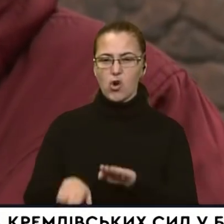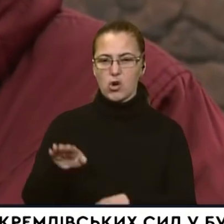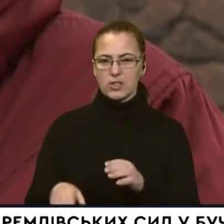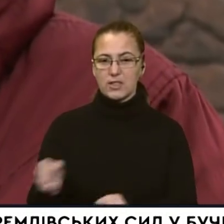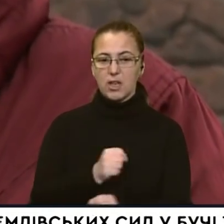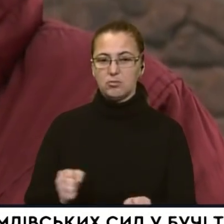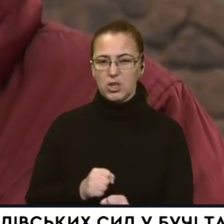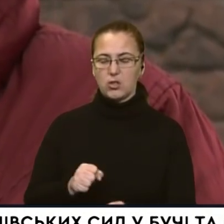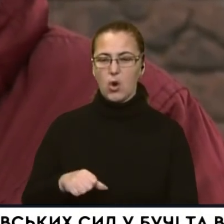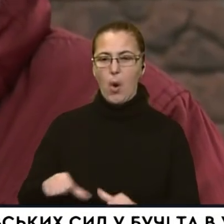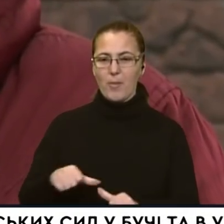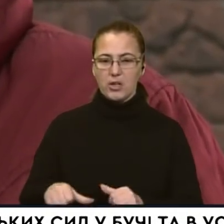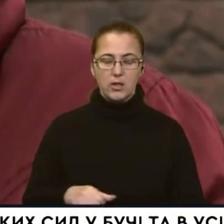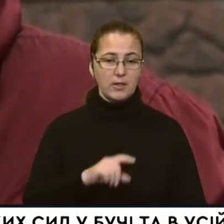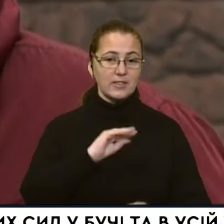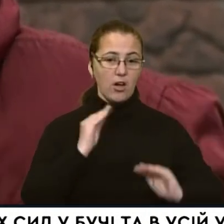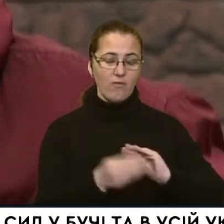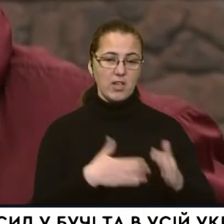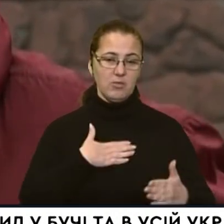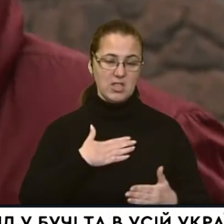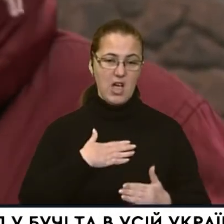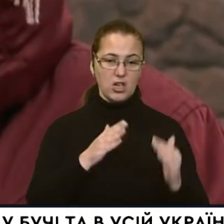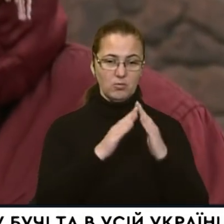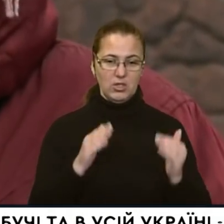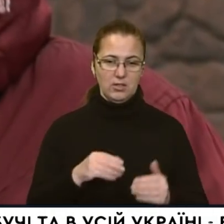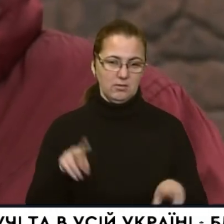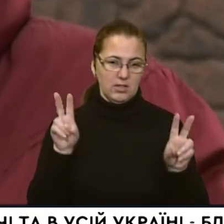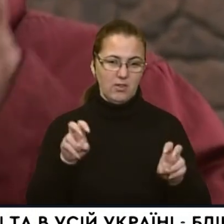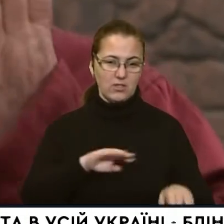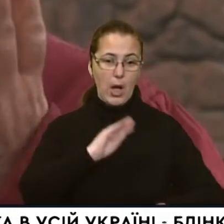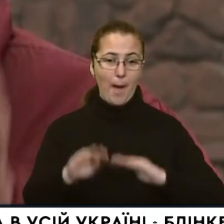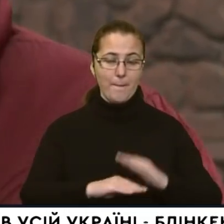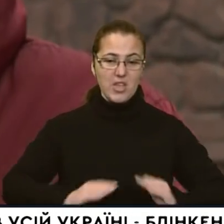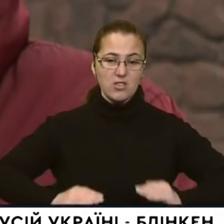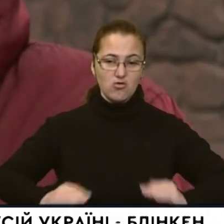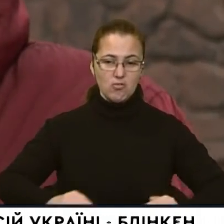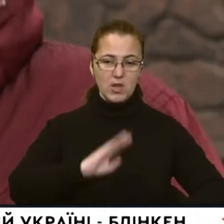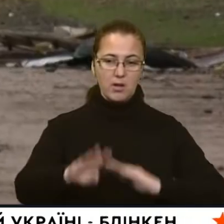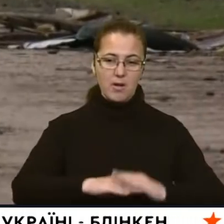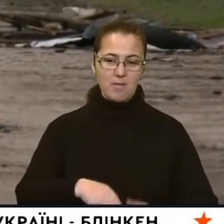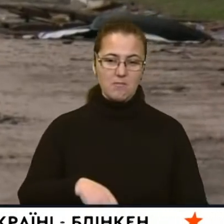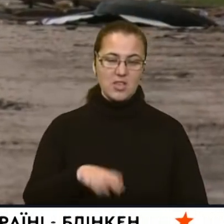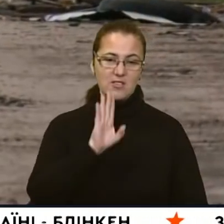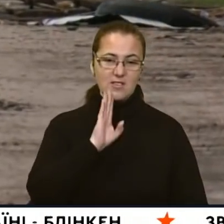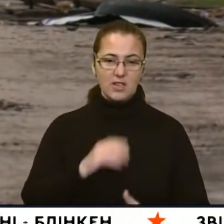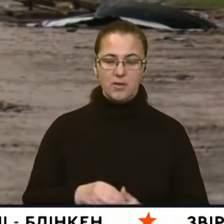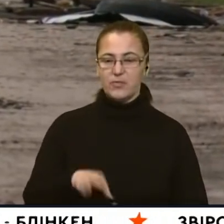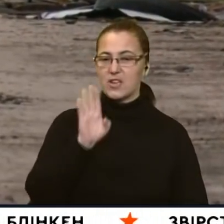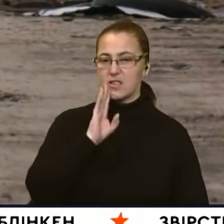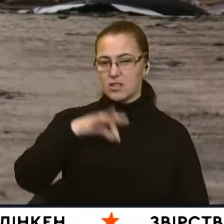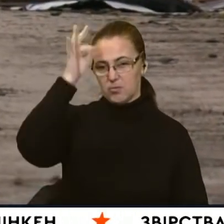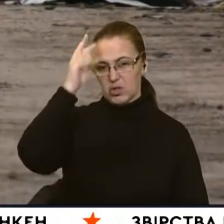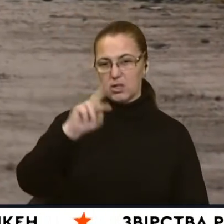боєприпасів. Заховались, кажу, під нашими кришами. Получається, під юбками, кажу, в нас заховались, під бабами заховались. Надія пригадує,